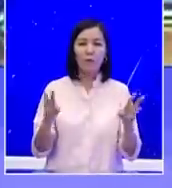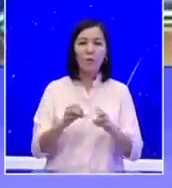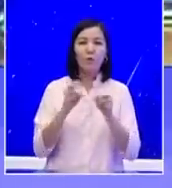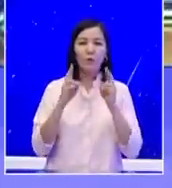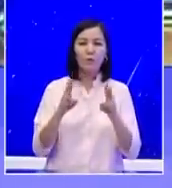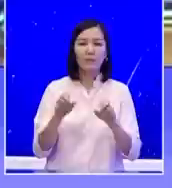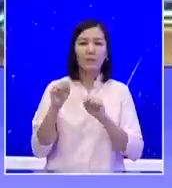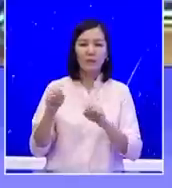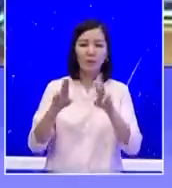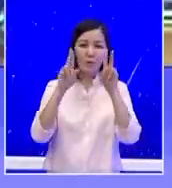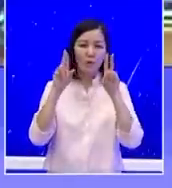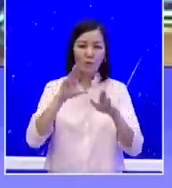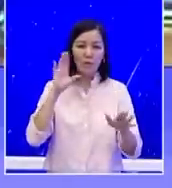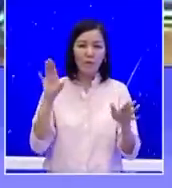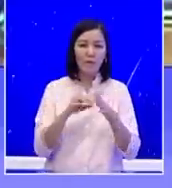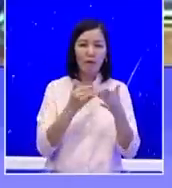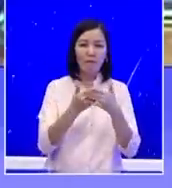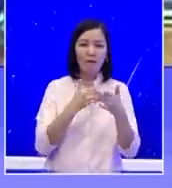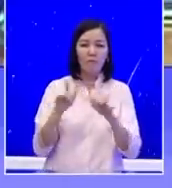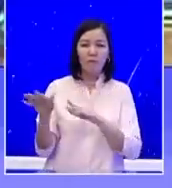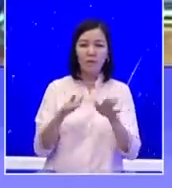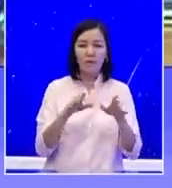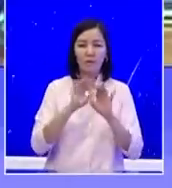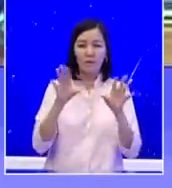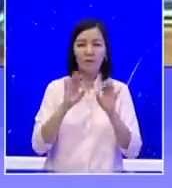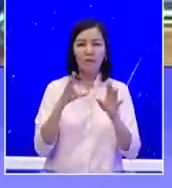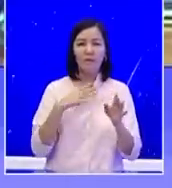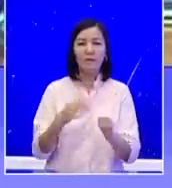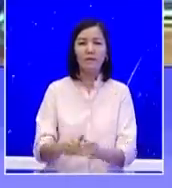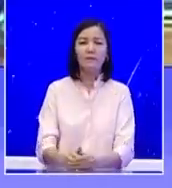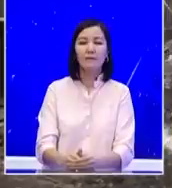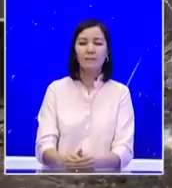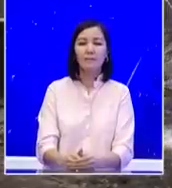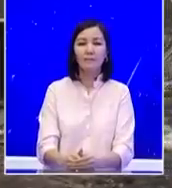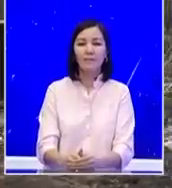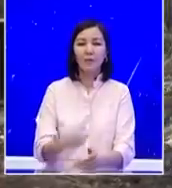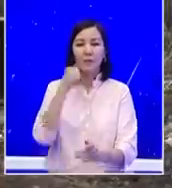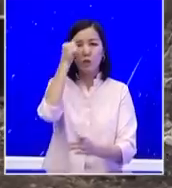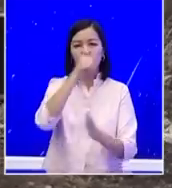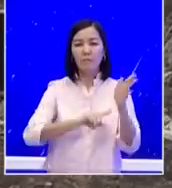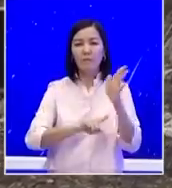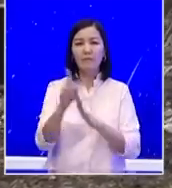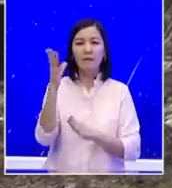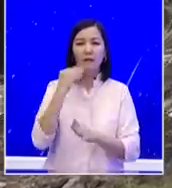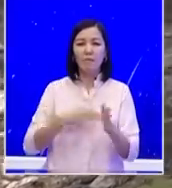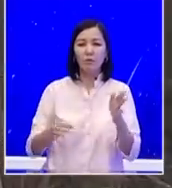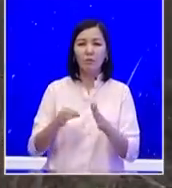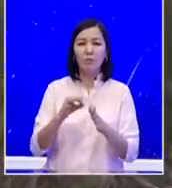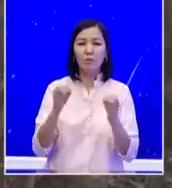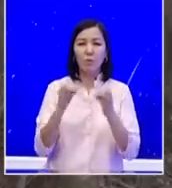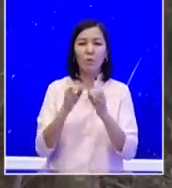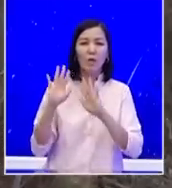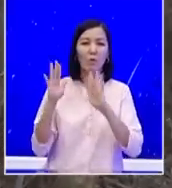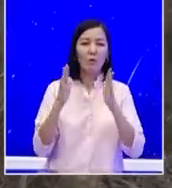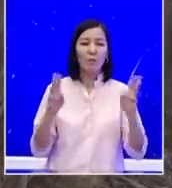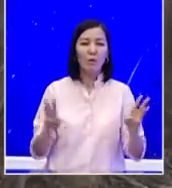Өрт қауіпсіздігін сақтау ережелері мен олардың алдын алу шараларын айтты. Жыл басынан Алматы облысында 10 орман өрті